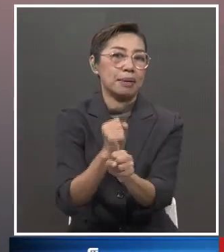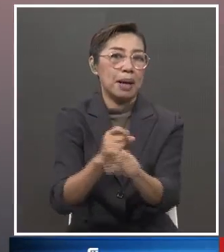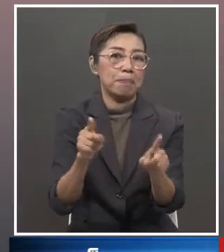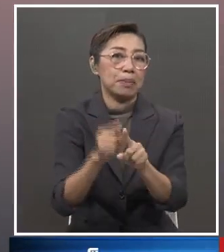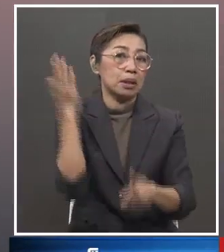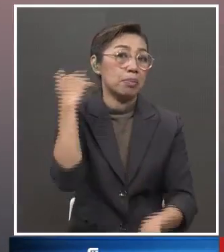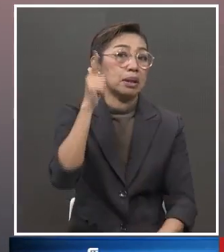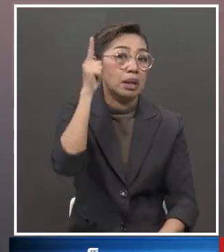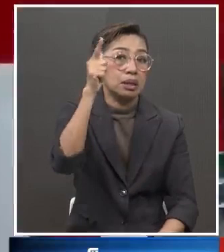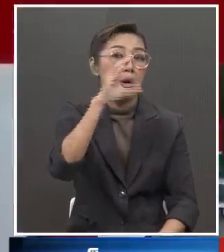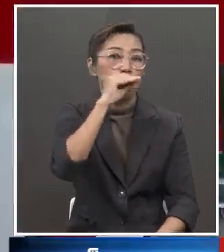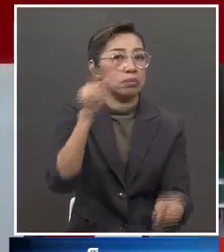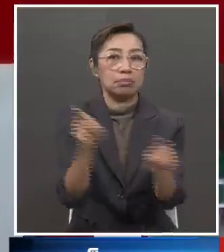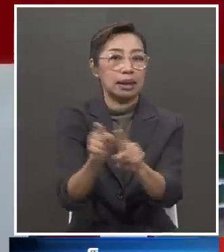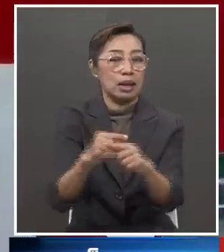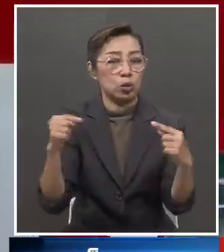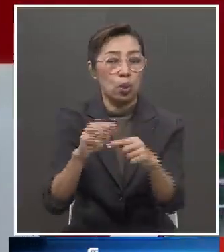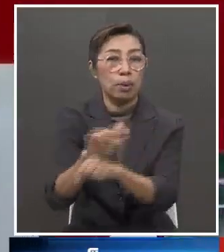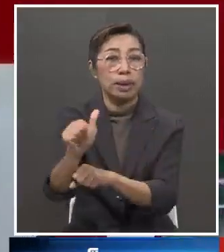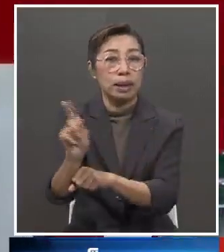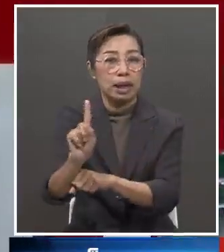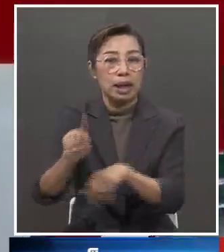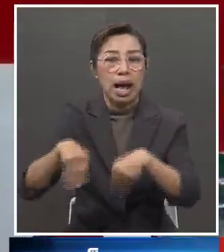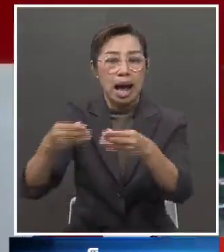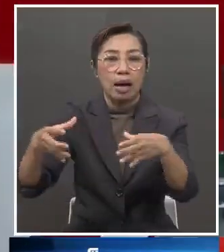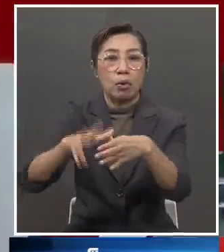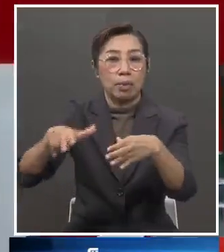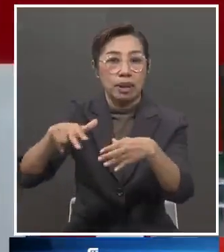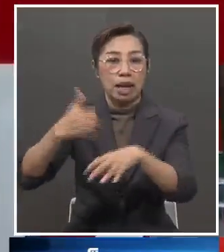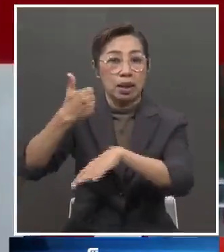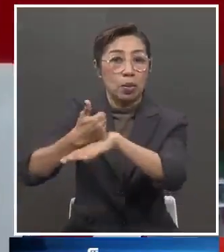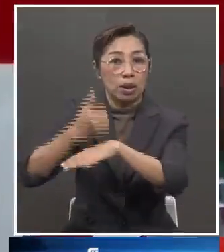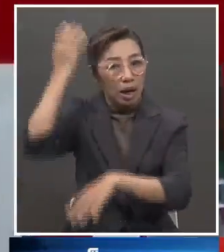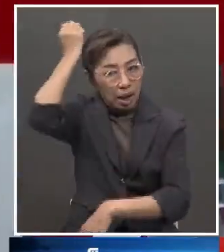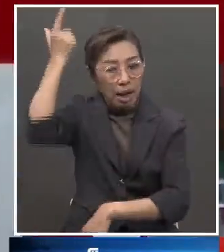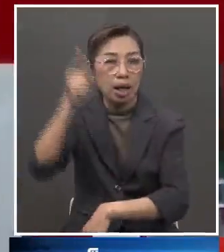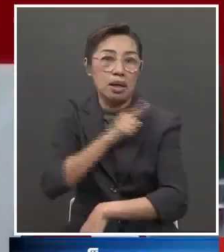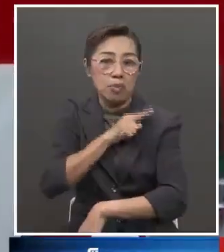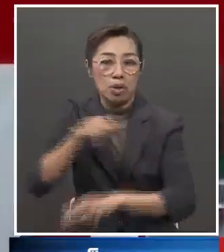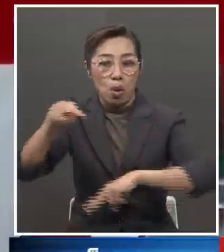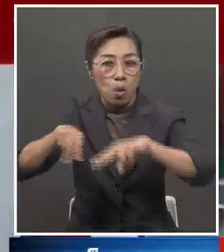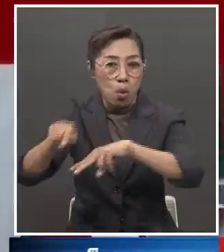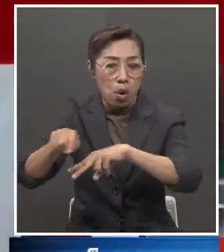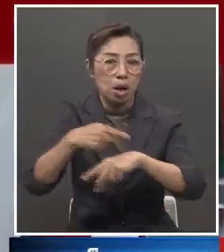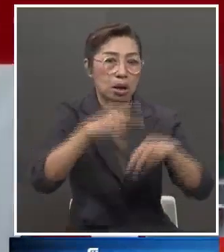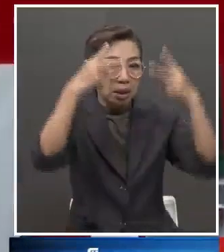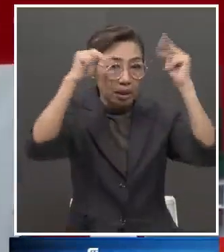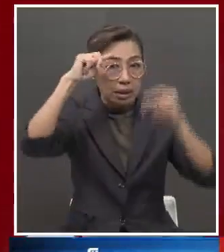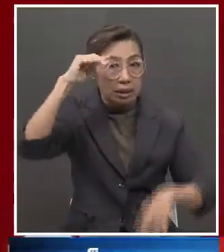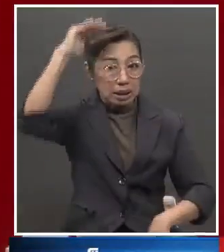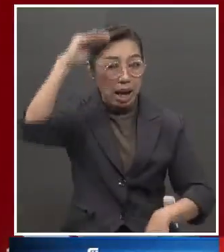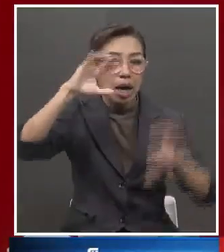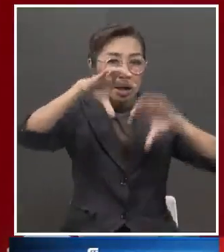นายกทักษิณเคยพูดเอาไว้เนาเนี่ยนะครับก็คือให้คุณอุ้งอิงเป็นหัวหน้าพรรคก็ทำงานดูแลพรรคไปส่วนคุณเศรษฐาก็ทำงานอยู่ที่ทำเนียบรัฐบาล